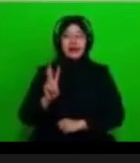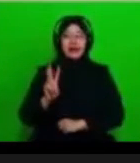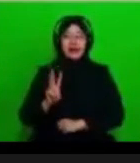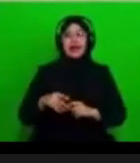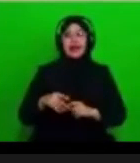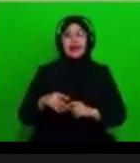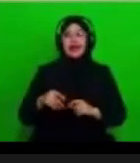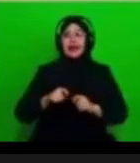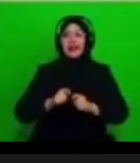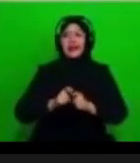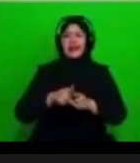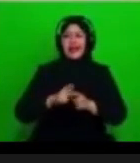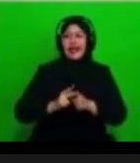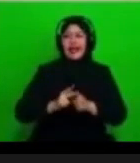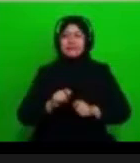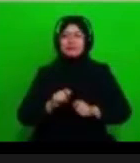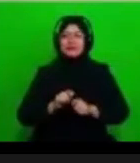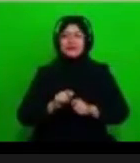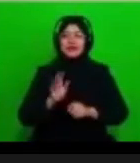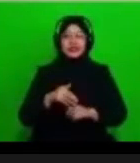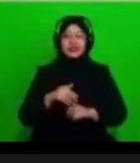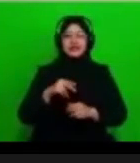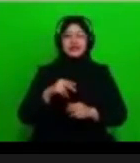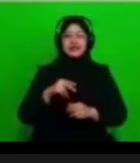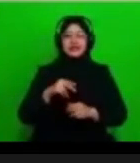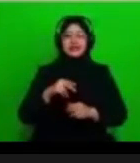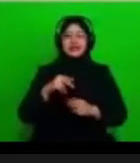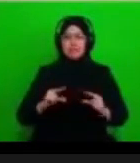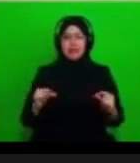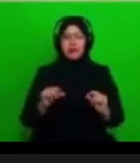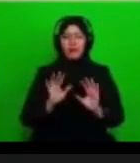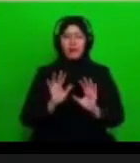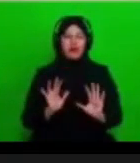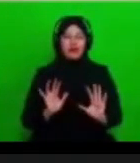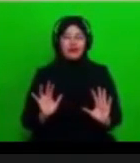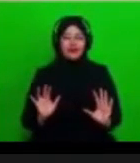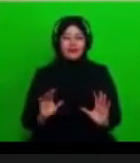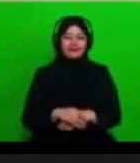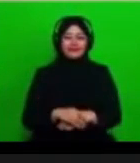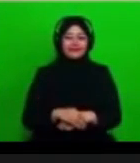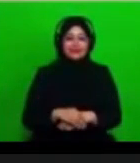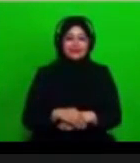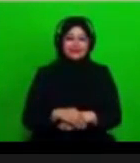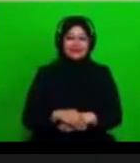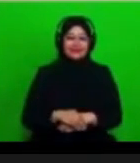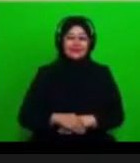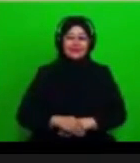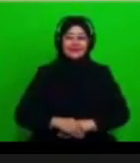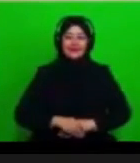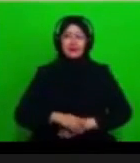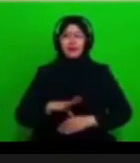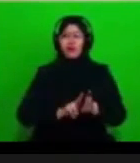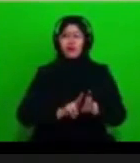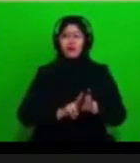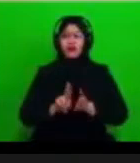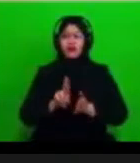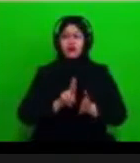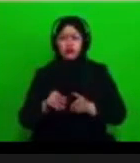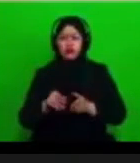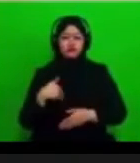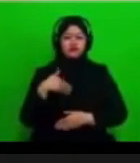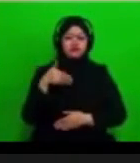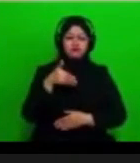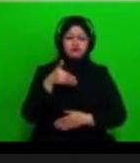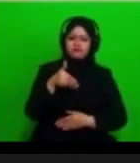di Teknik Mesin Kobe University di Jepang. Wow, banyak sekali ya. Banyak sekali memang universitas yang